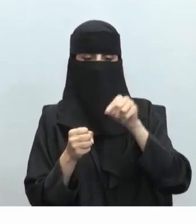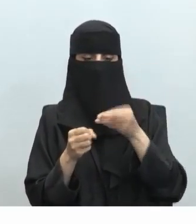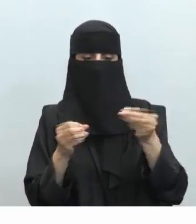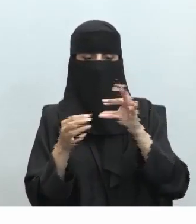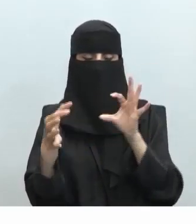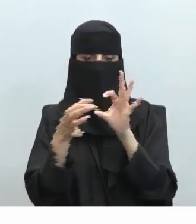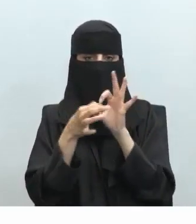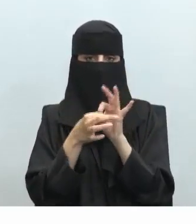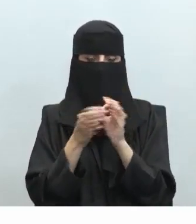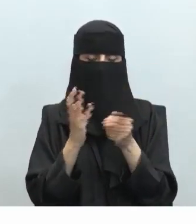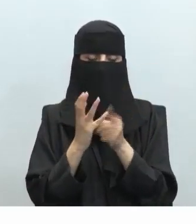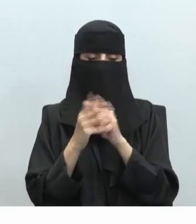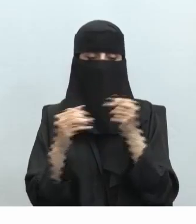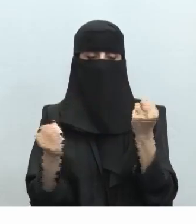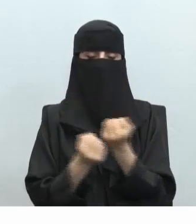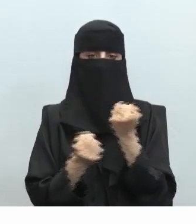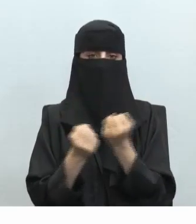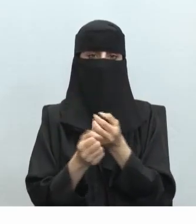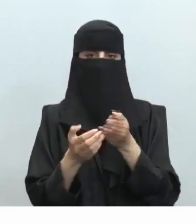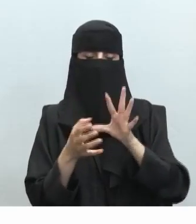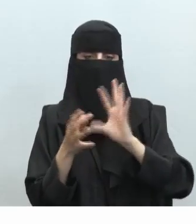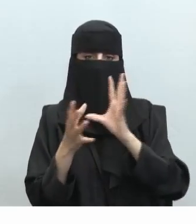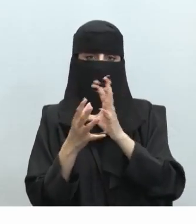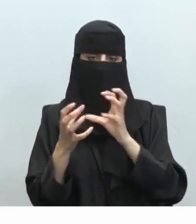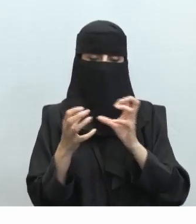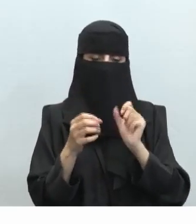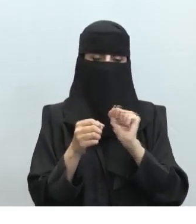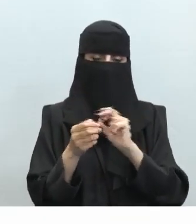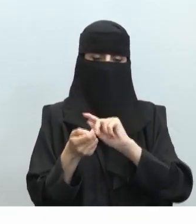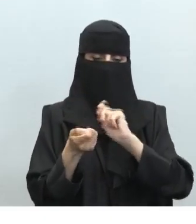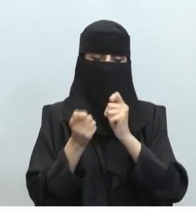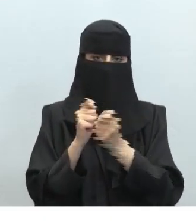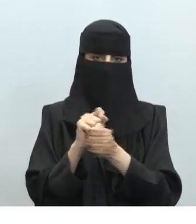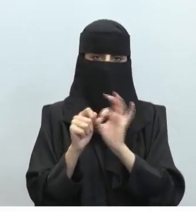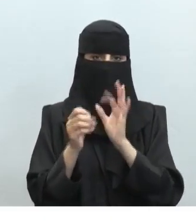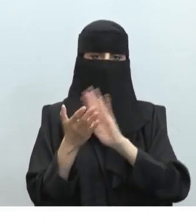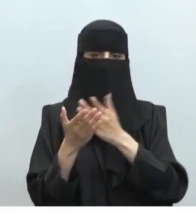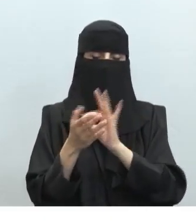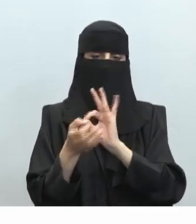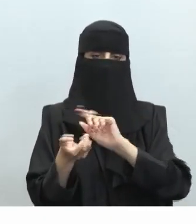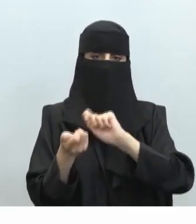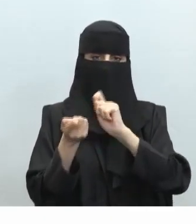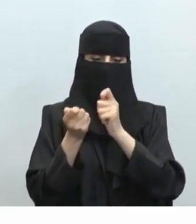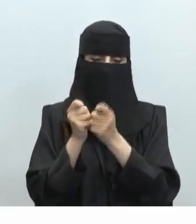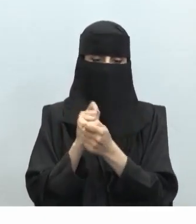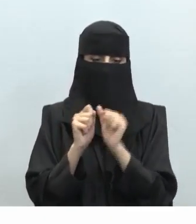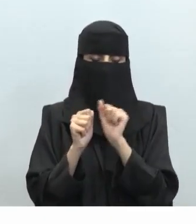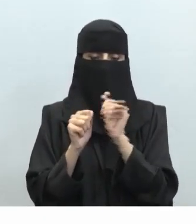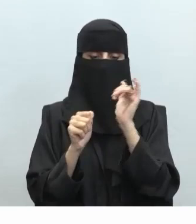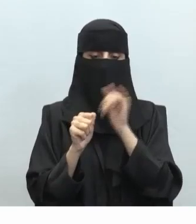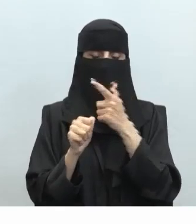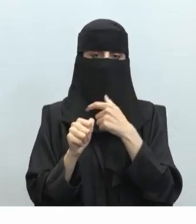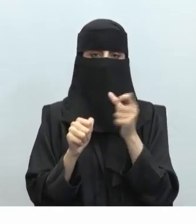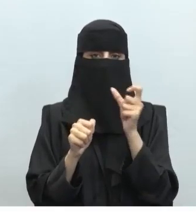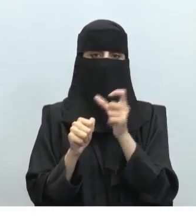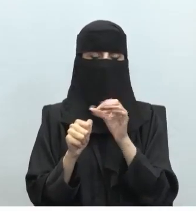هنا بهذا الشكل لتتم عمليه ترجمه هذا الام ار ان اي تتم ترجمه الام ار ان اي من خلال ما او